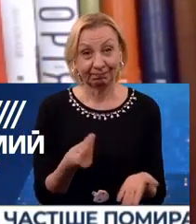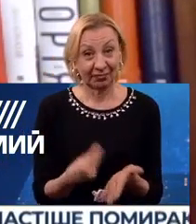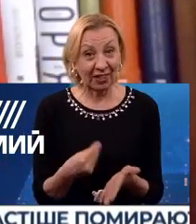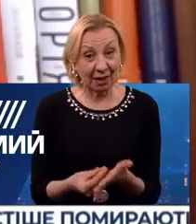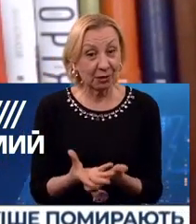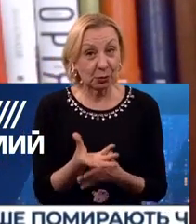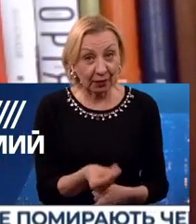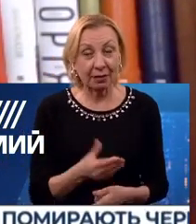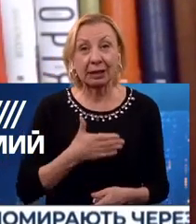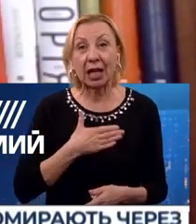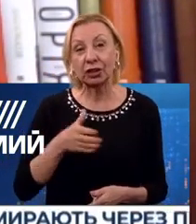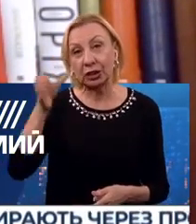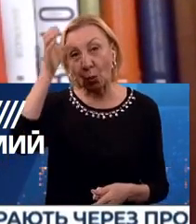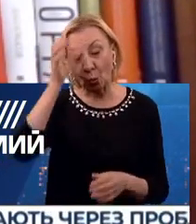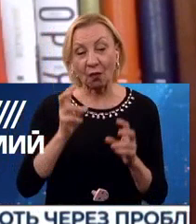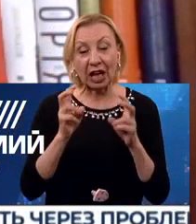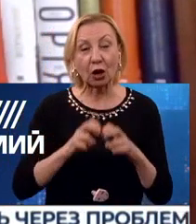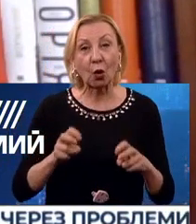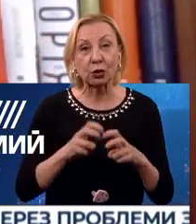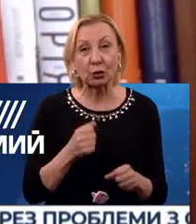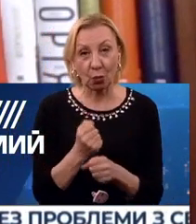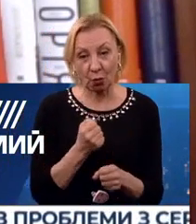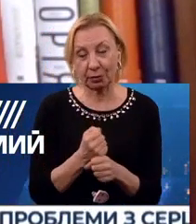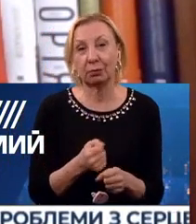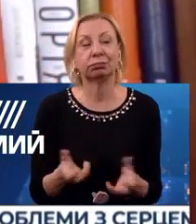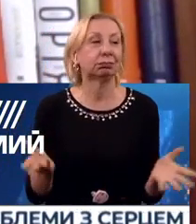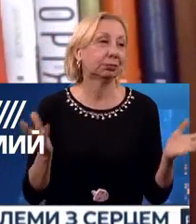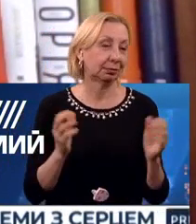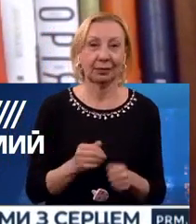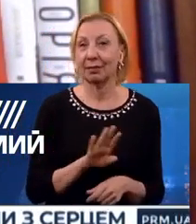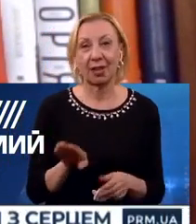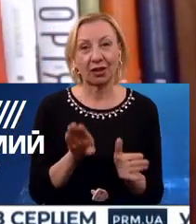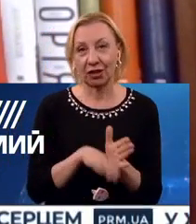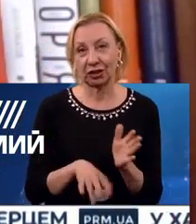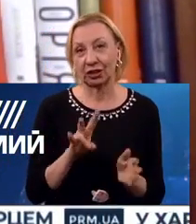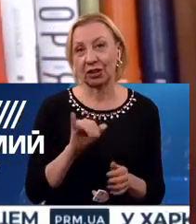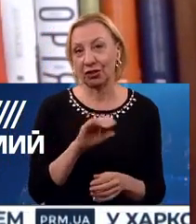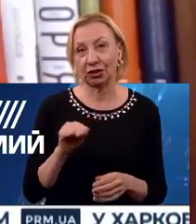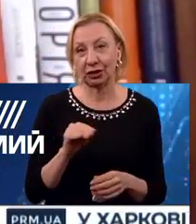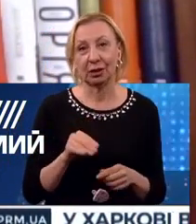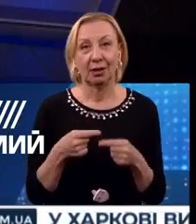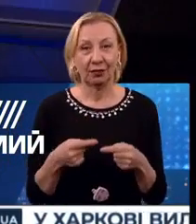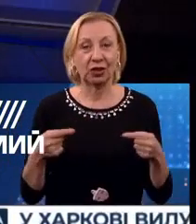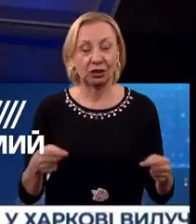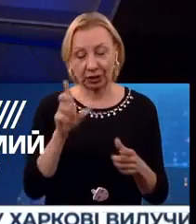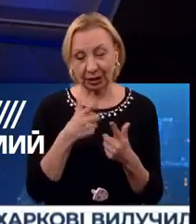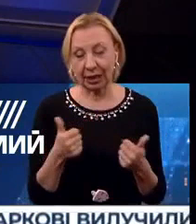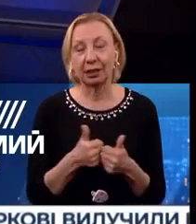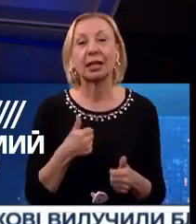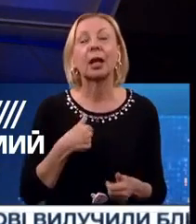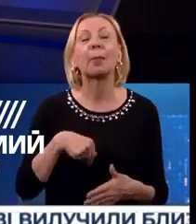розробки наукові мають право на життя не гірше, ніж в інших країнах. Тому я абсолютно переконаний, що українські